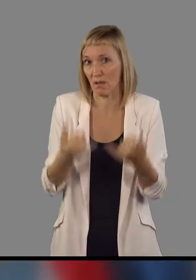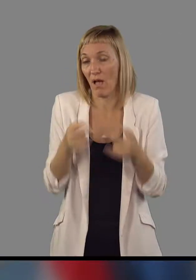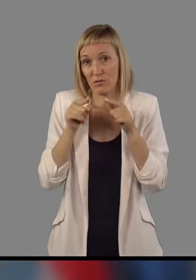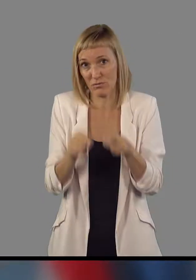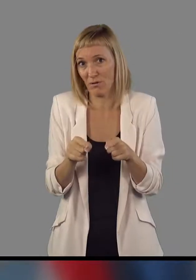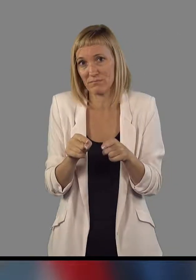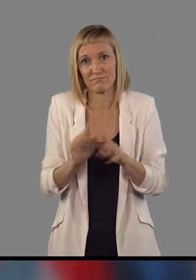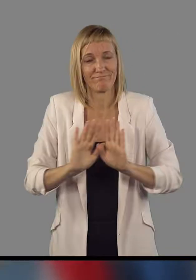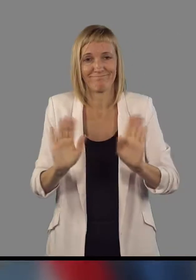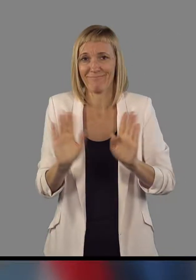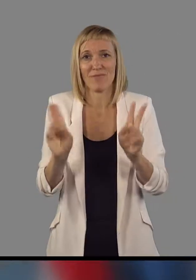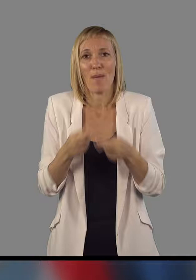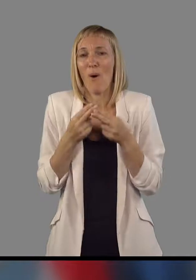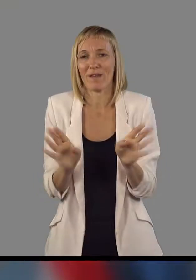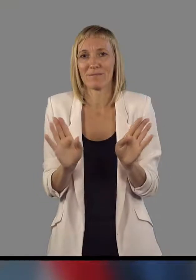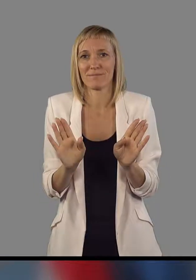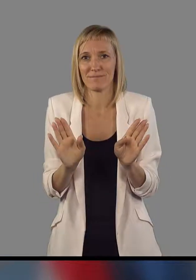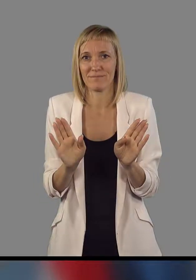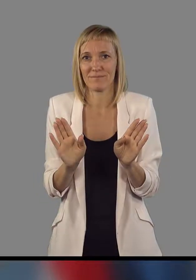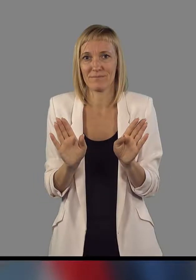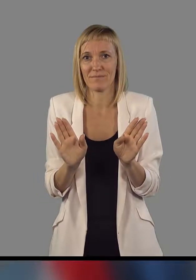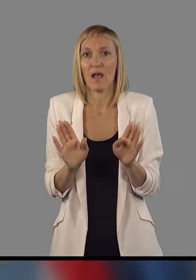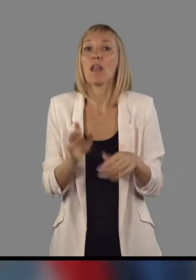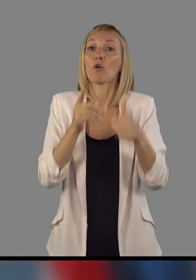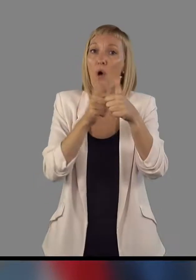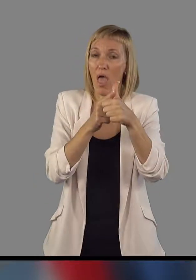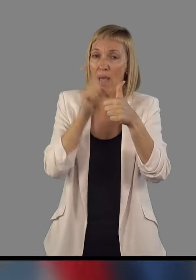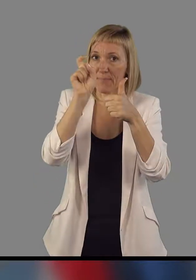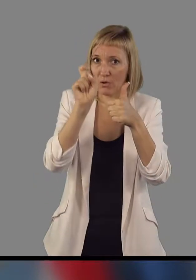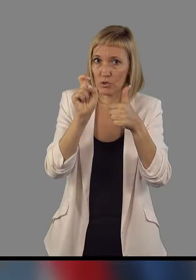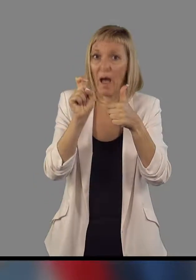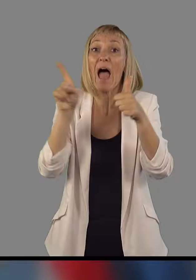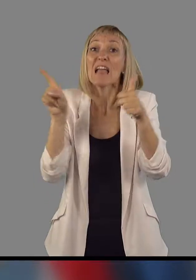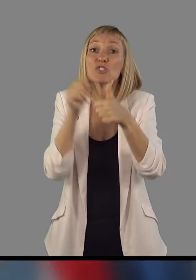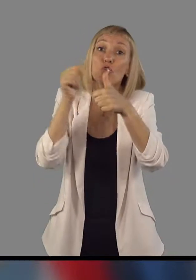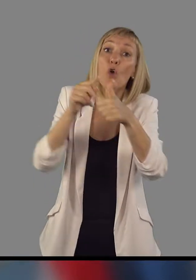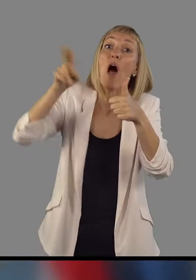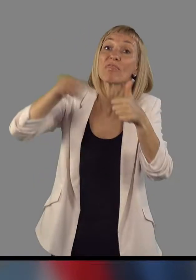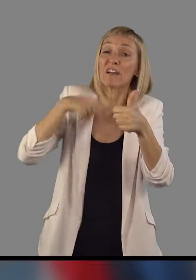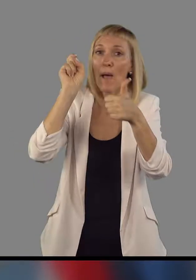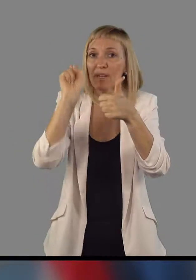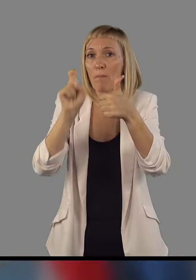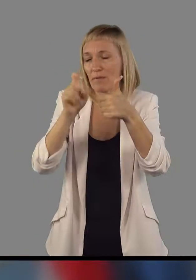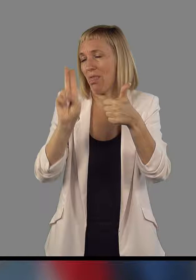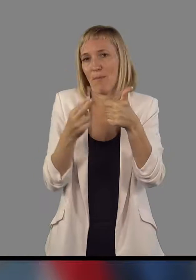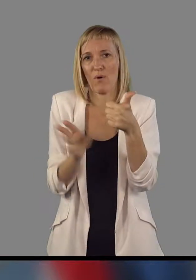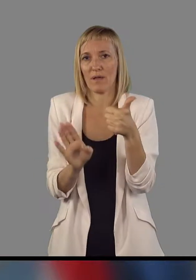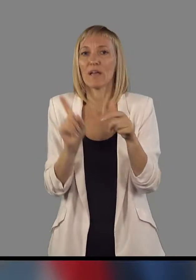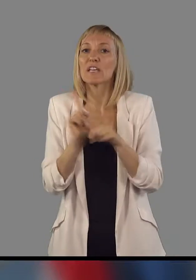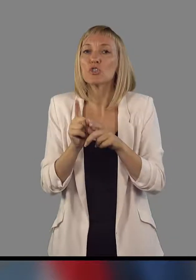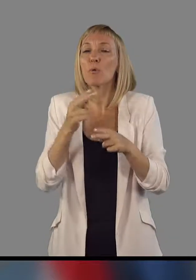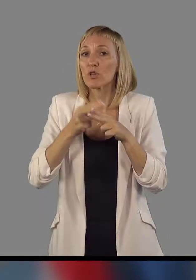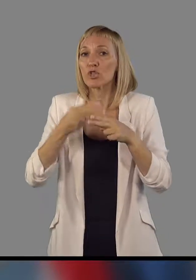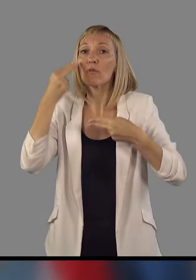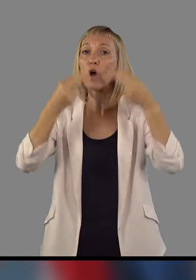je sedaj s to novelo zakona onemogočeno. Lahko se pritožiš na eno stvar, po drugi strani pa seveda tudi Državna revizijska komisija